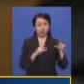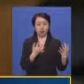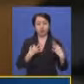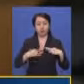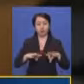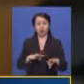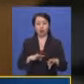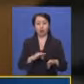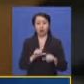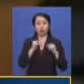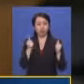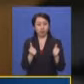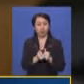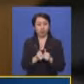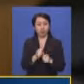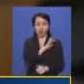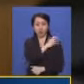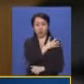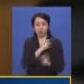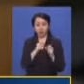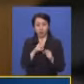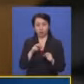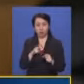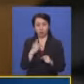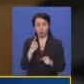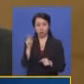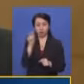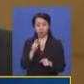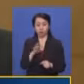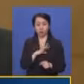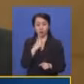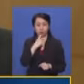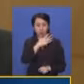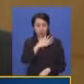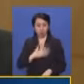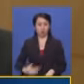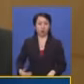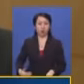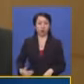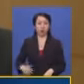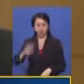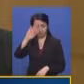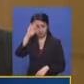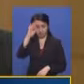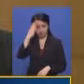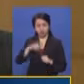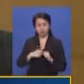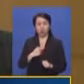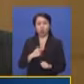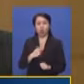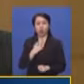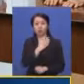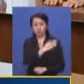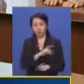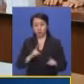освобождать блокадный Ленинград. 11 апреля в одном из боев наш земляк был тяжело ранен. Вражеский осколок разробил плечевую